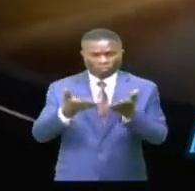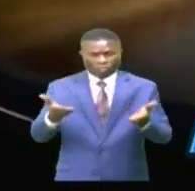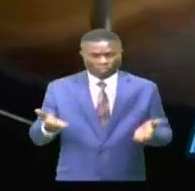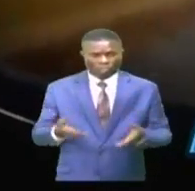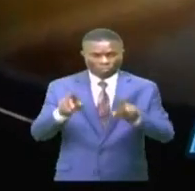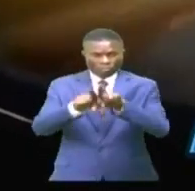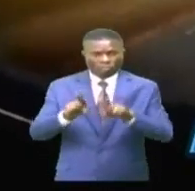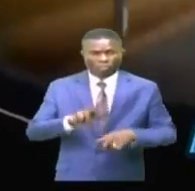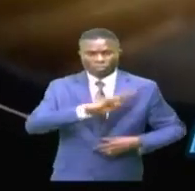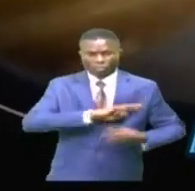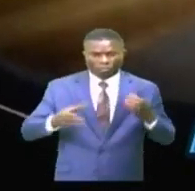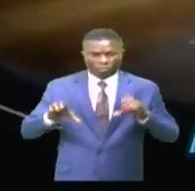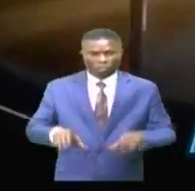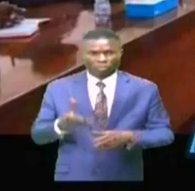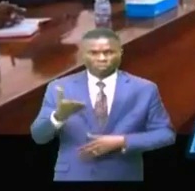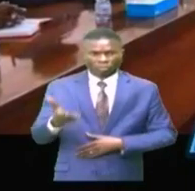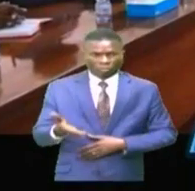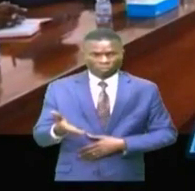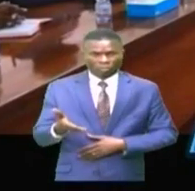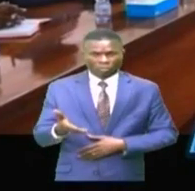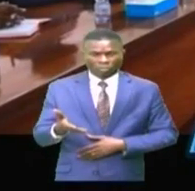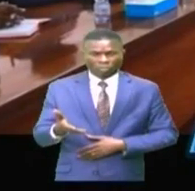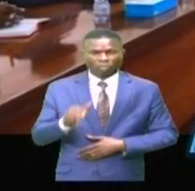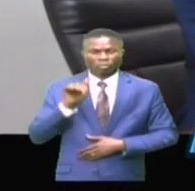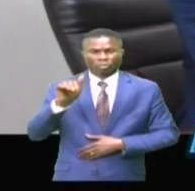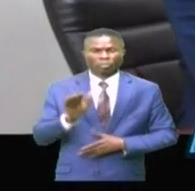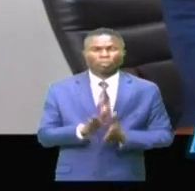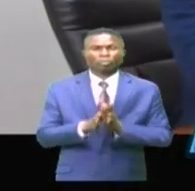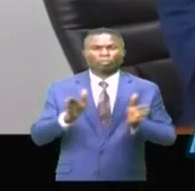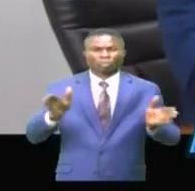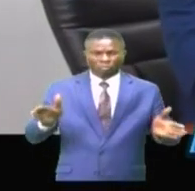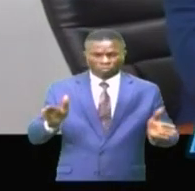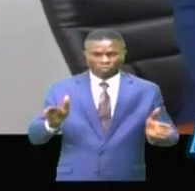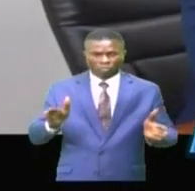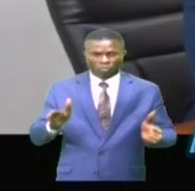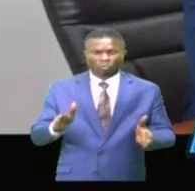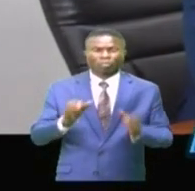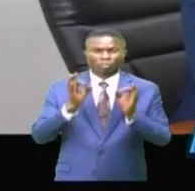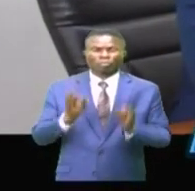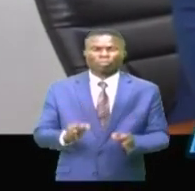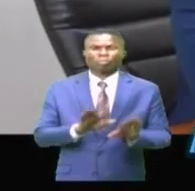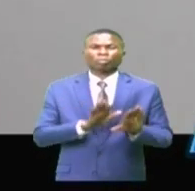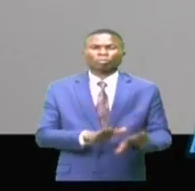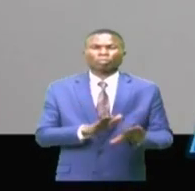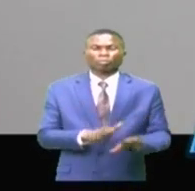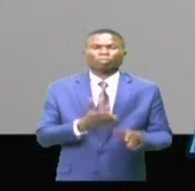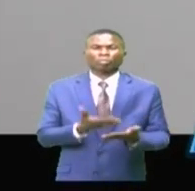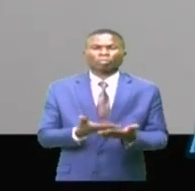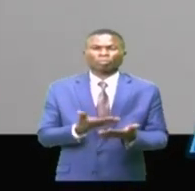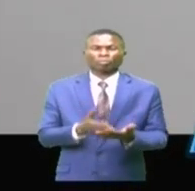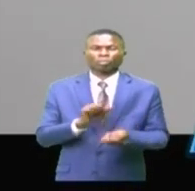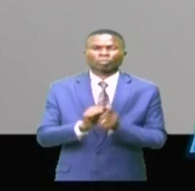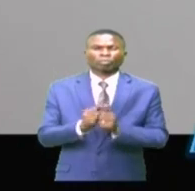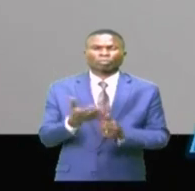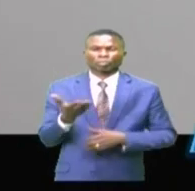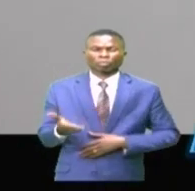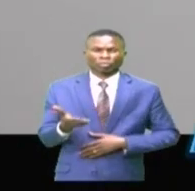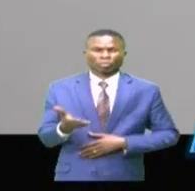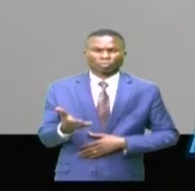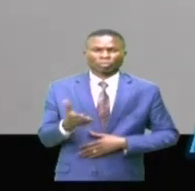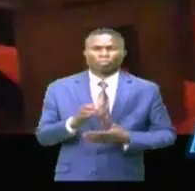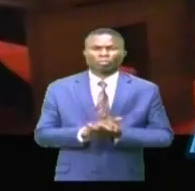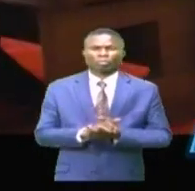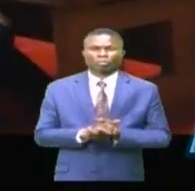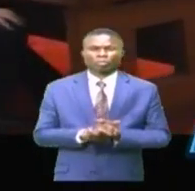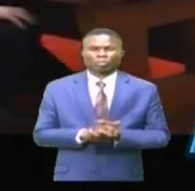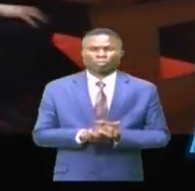couronnement de compte attendre très pris par le directeur général Freddy shembau alors qu'il accompagnait le président de la République Félix Antoine